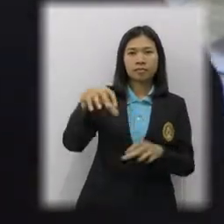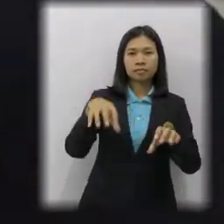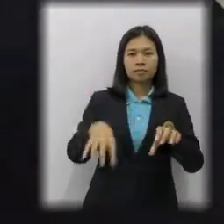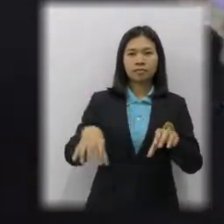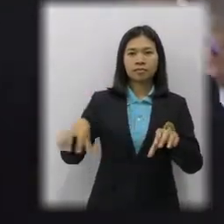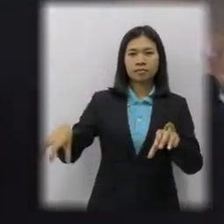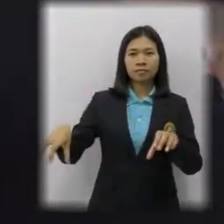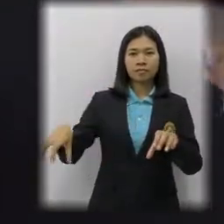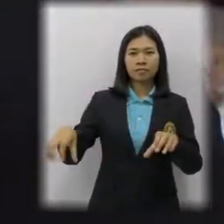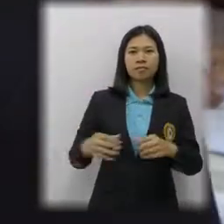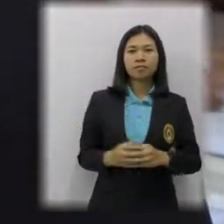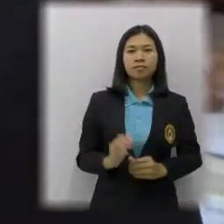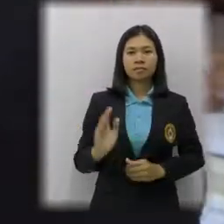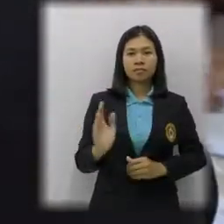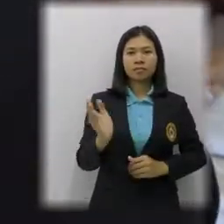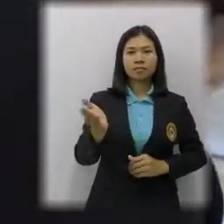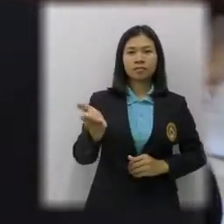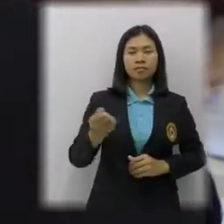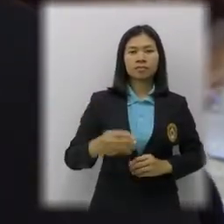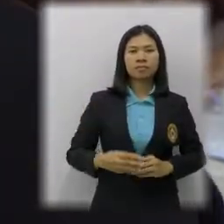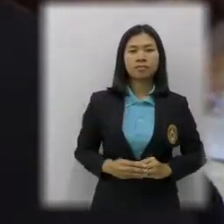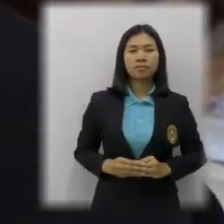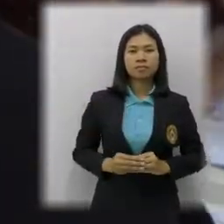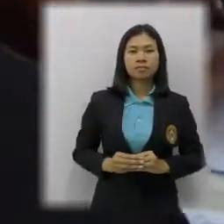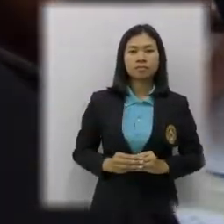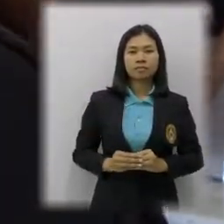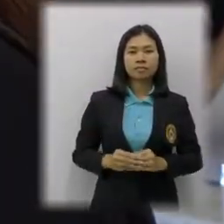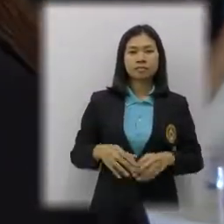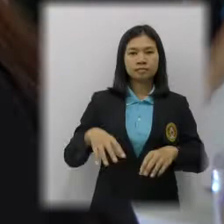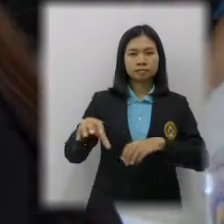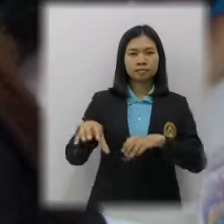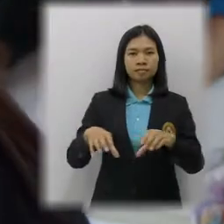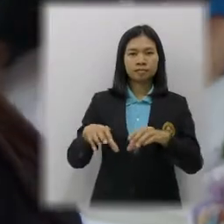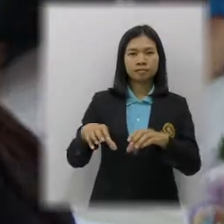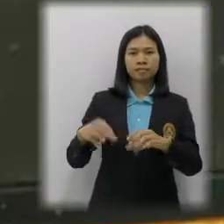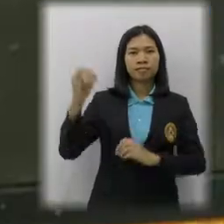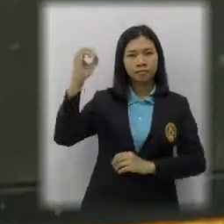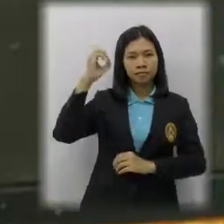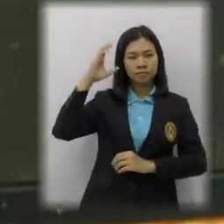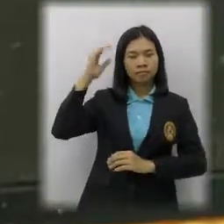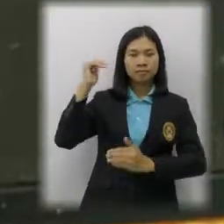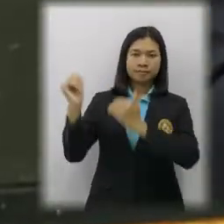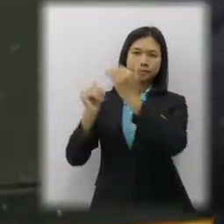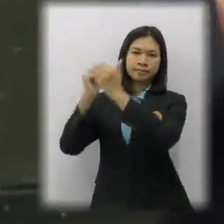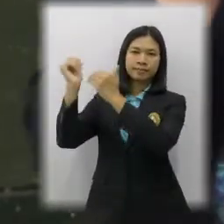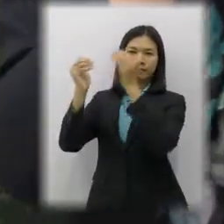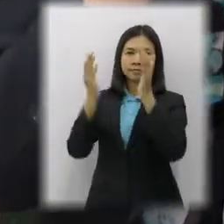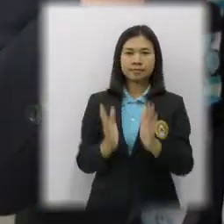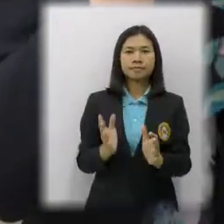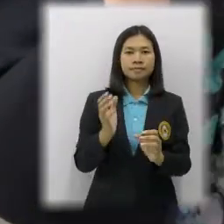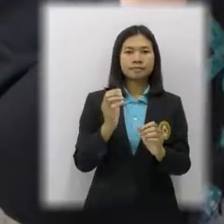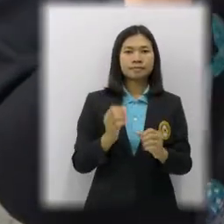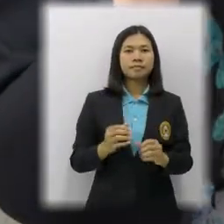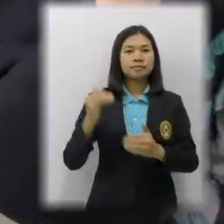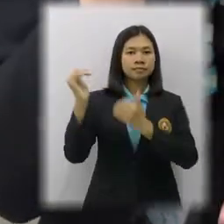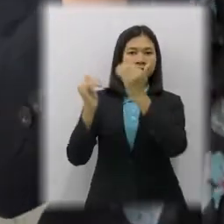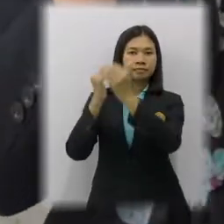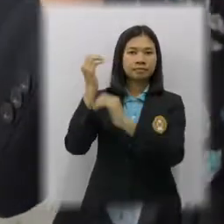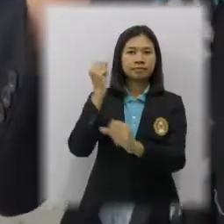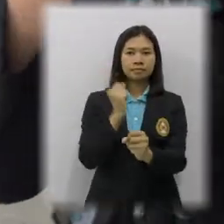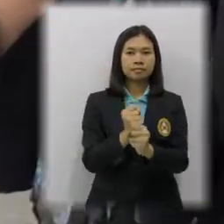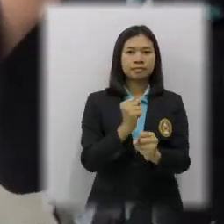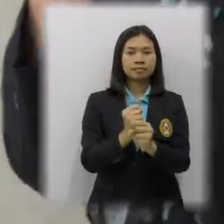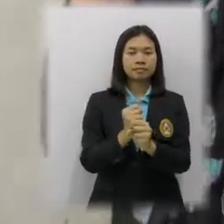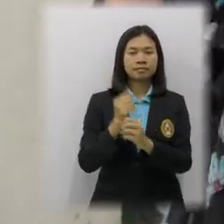ำนักสถาบันและบัณฑิตวิทยาลัยได้ดำเนินการจัดการความรู้เพื่อพัฒนาคนพัฒนาง